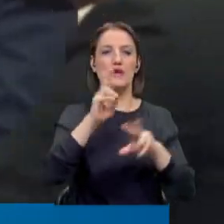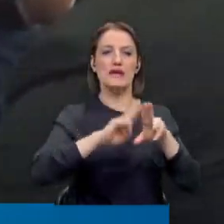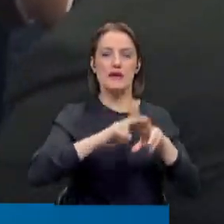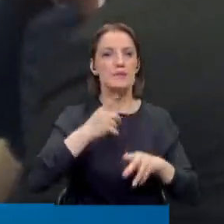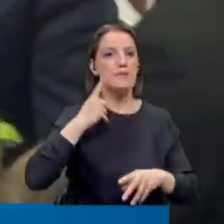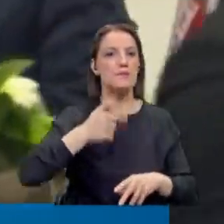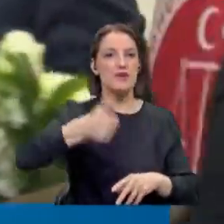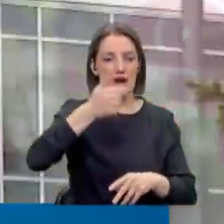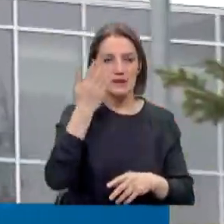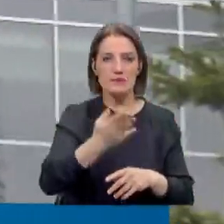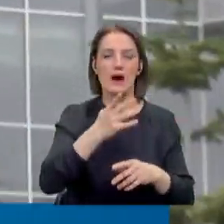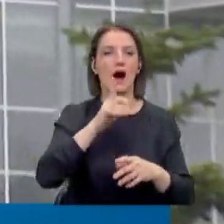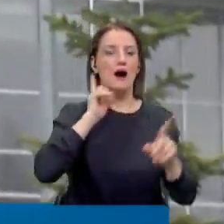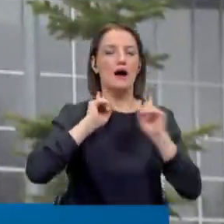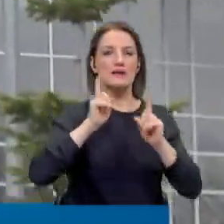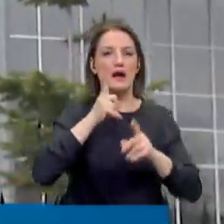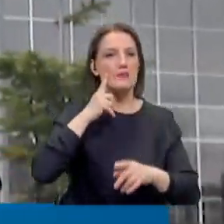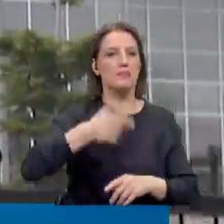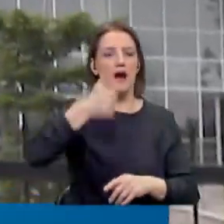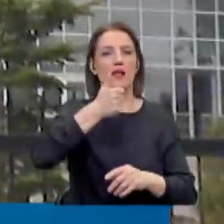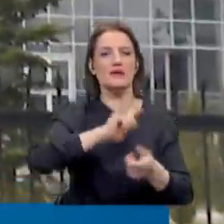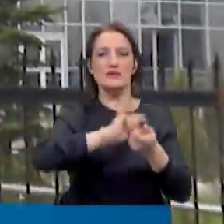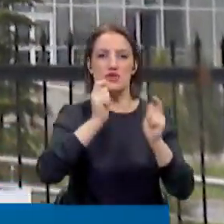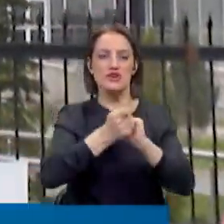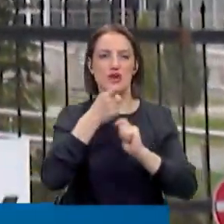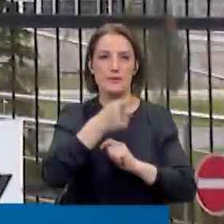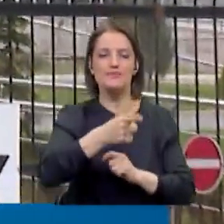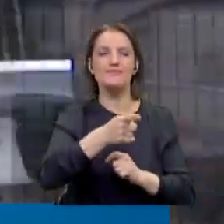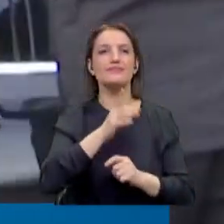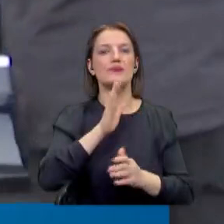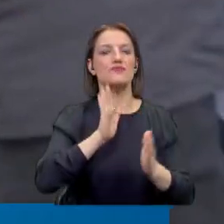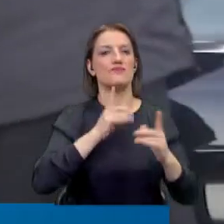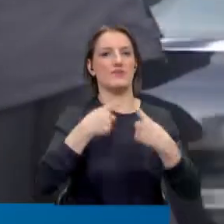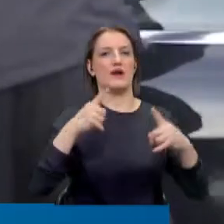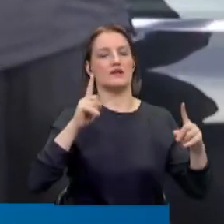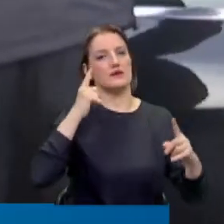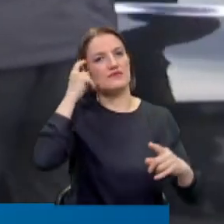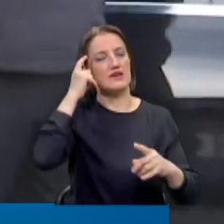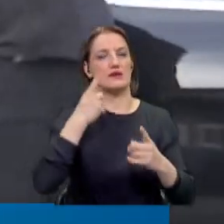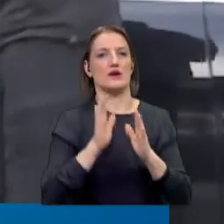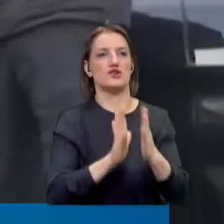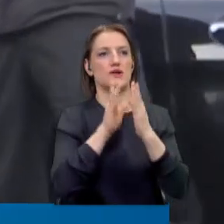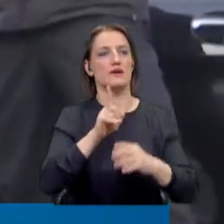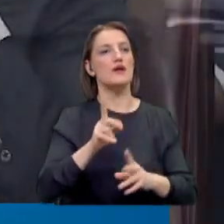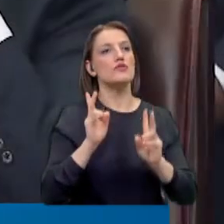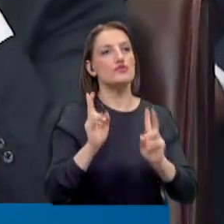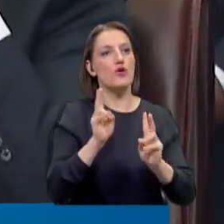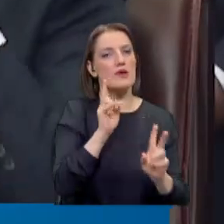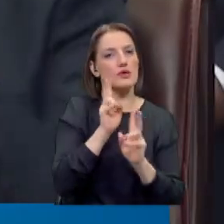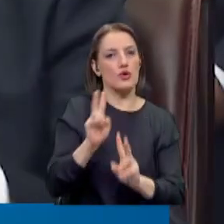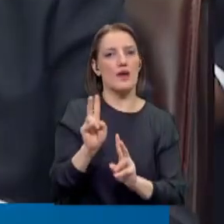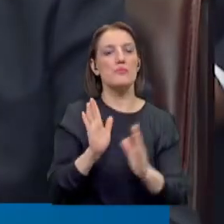Başkanlığı koltuklarında revizyon farklı tepkilerle karşılandı meclis başkanı şentop bakanların değişimini normal karşılarken